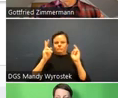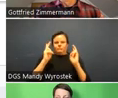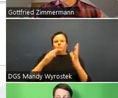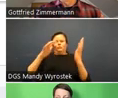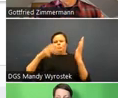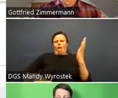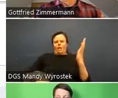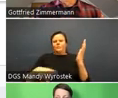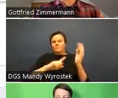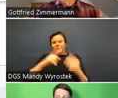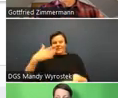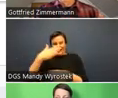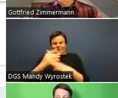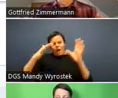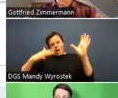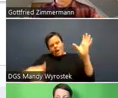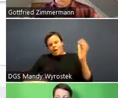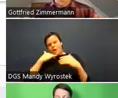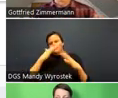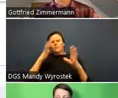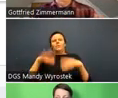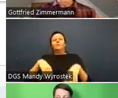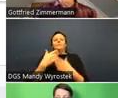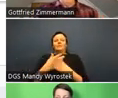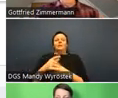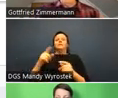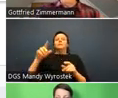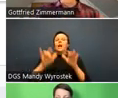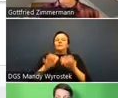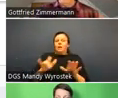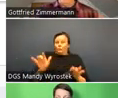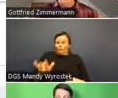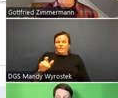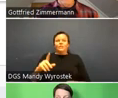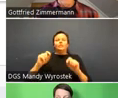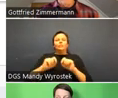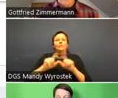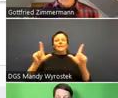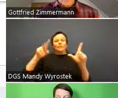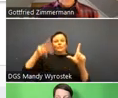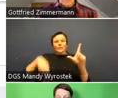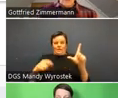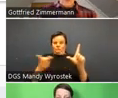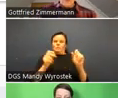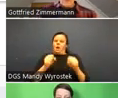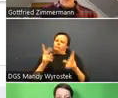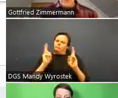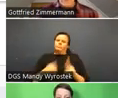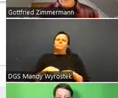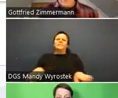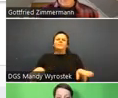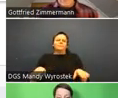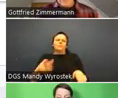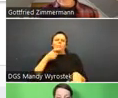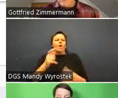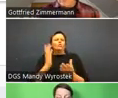Word-Dokument editieren und auch lesen. Das ist alles möglich und genau das ist das Ziel. Nun